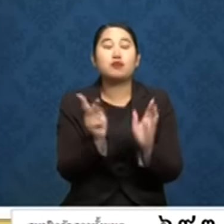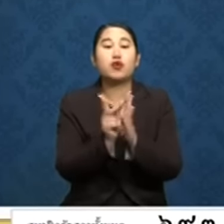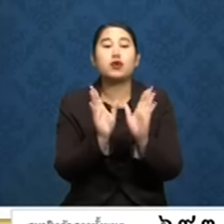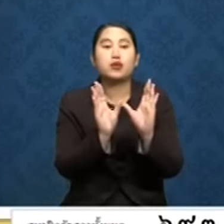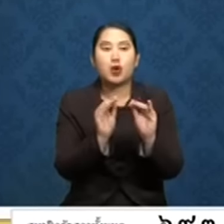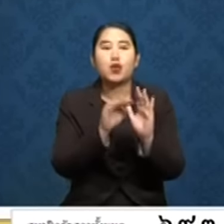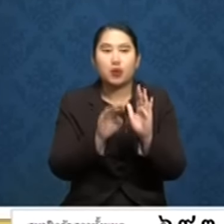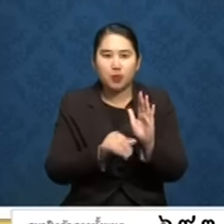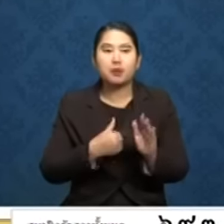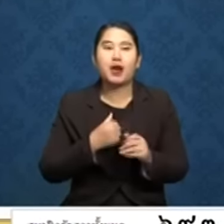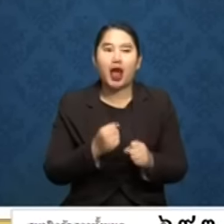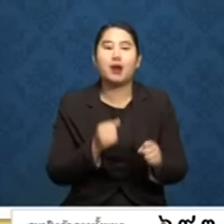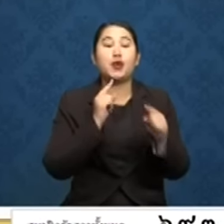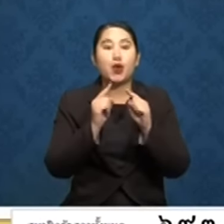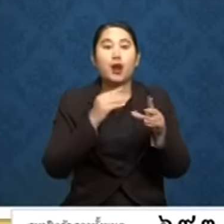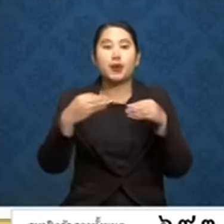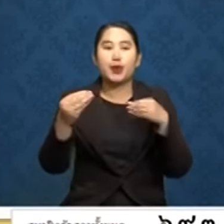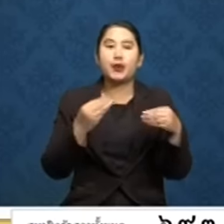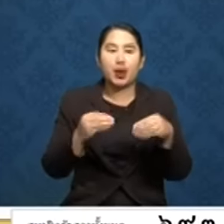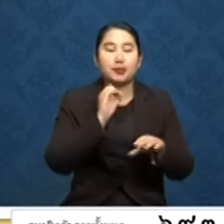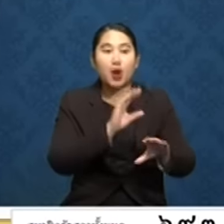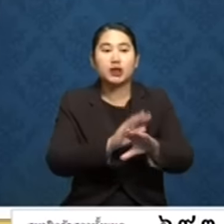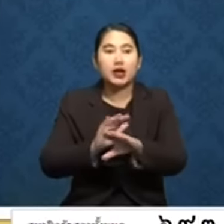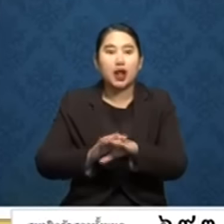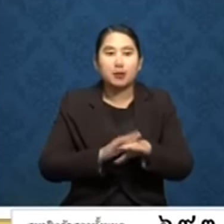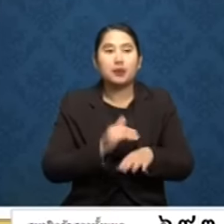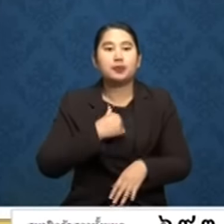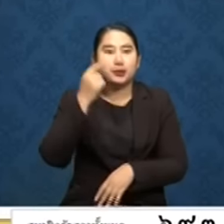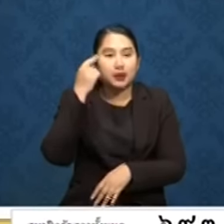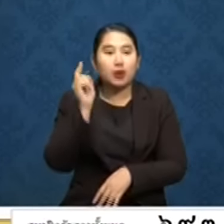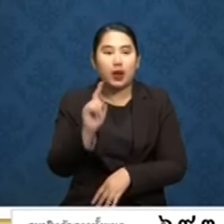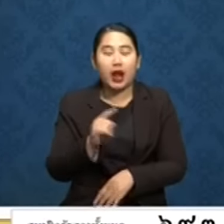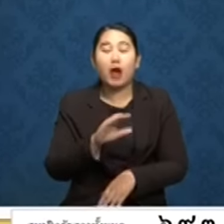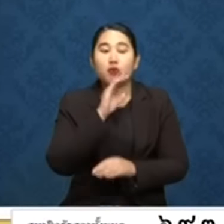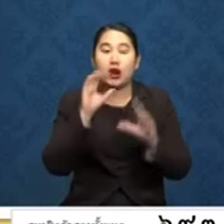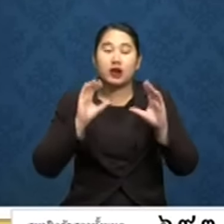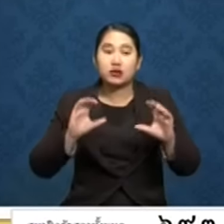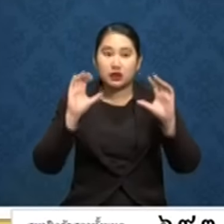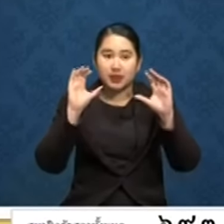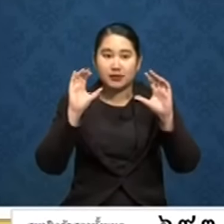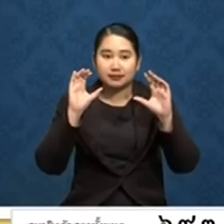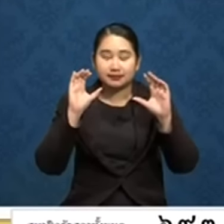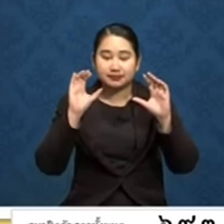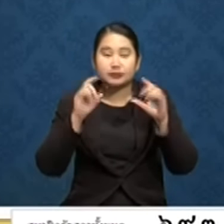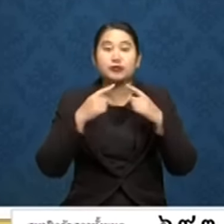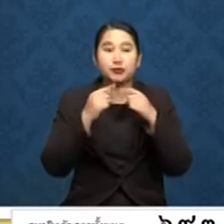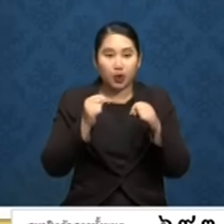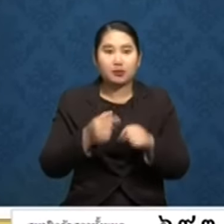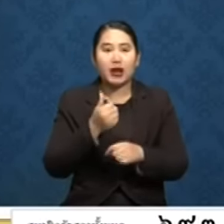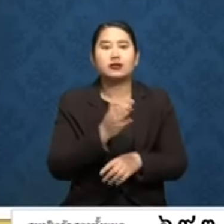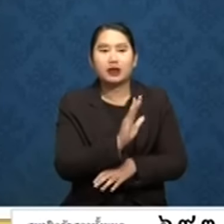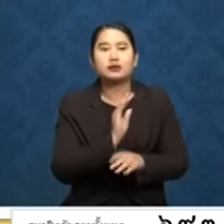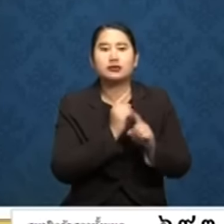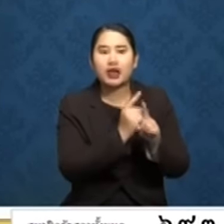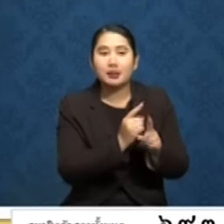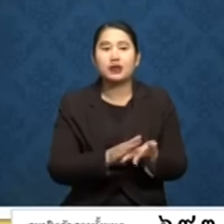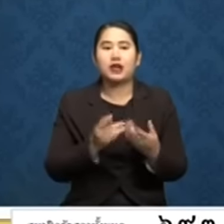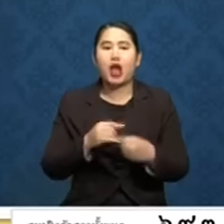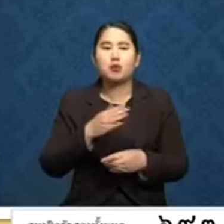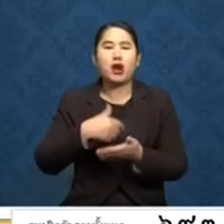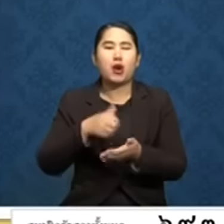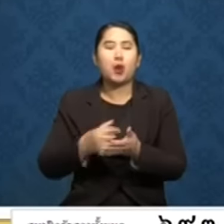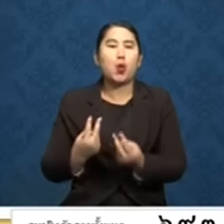ายามอลุมอล่วยอะไรนิดๆหน่อยๆที่คิดว่ารัฐบาลจะตอบได้ก็ตอบแต่ว่าถ้าเป็นเรื่องในอดีต